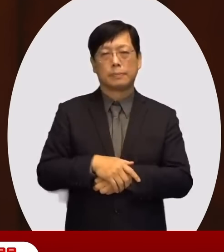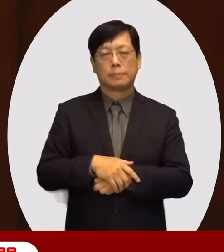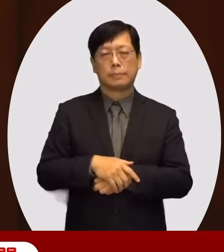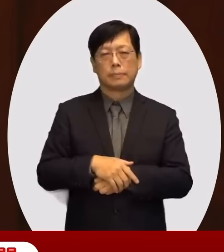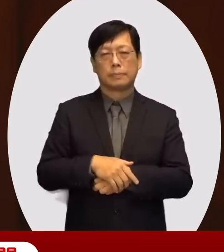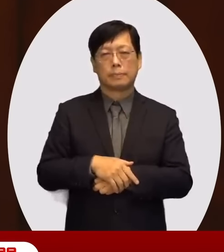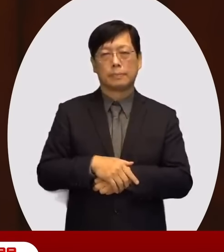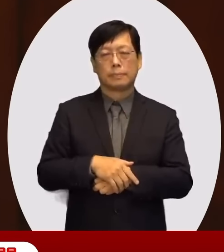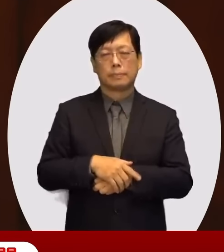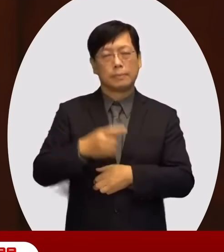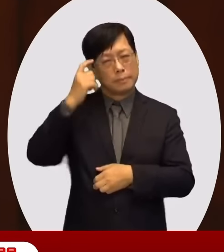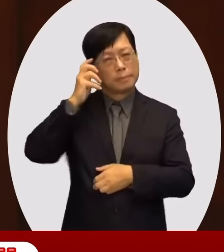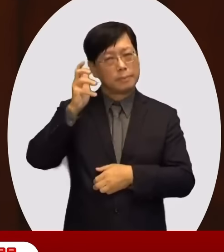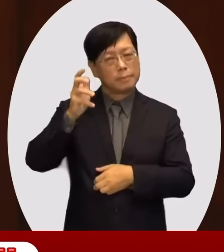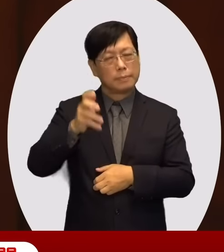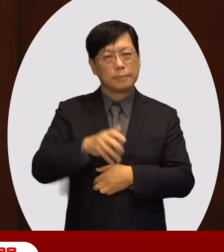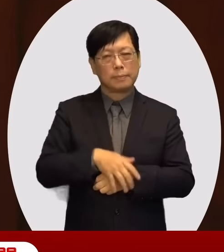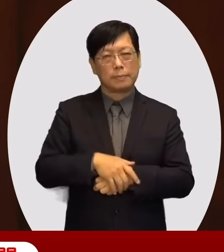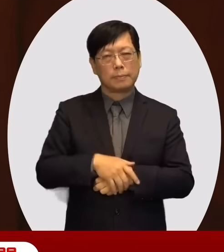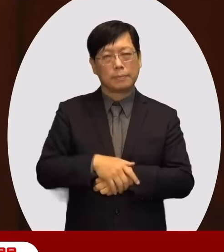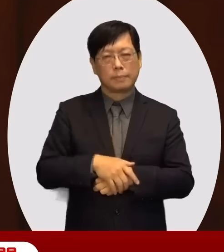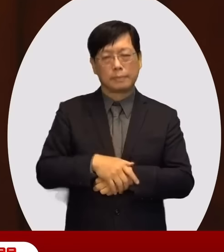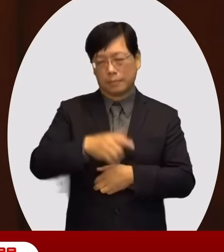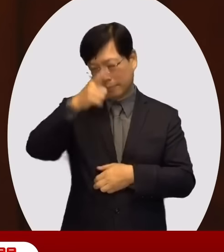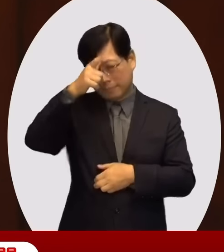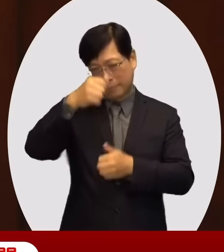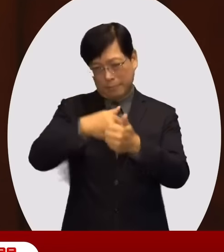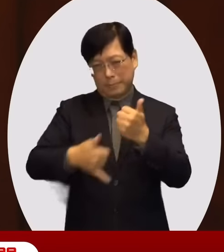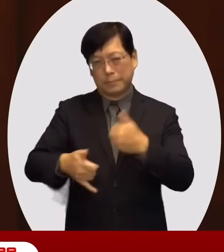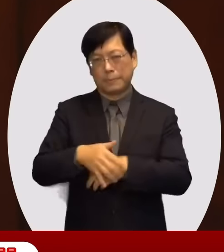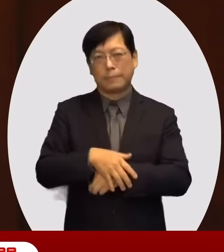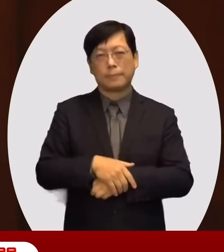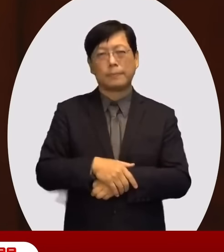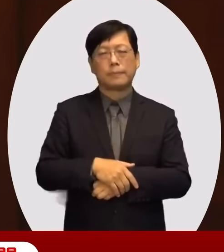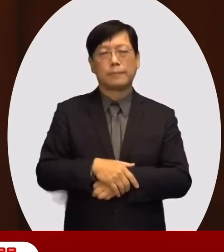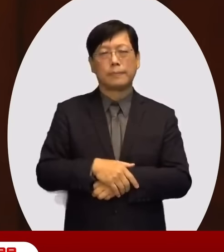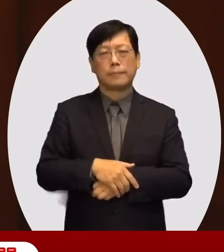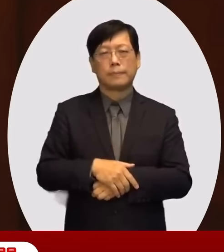啊，我想请教的是那个黄国昌委员，好，